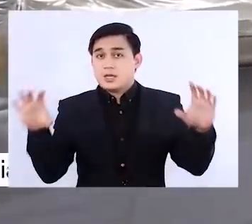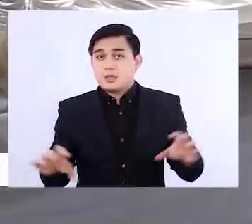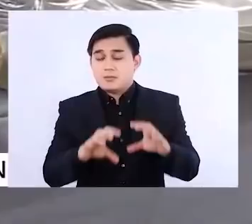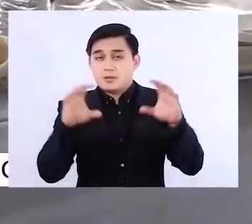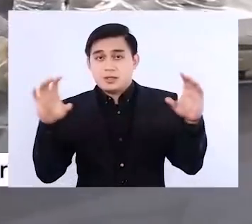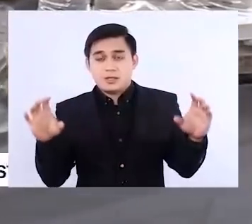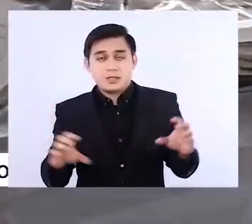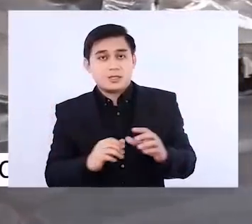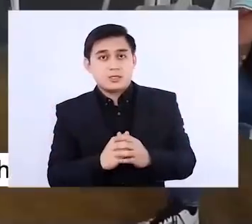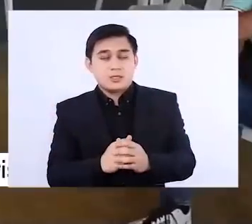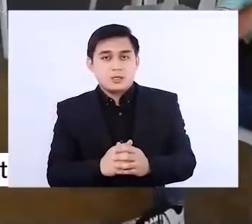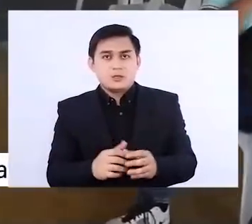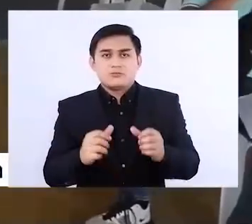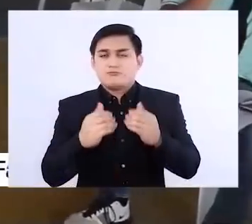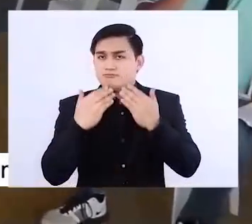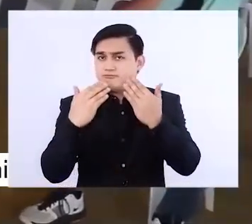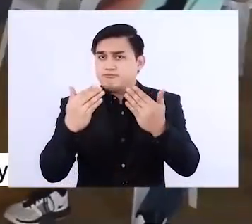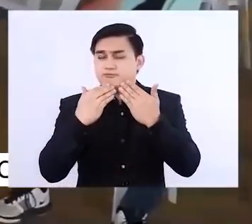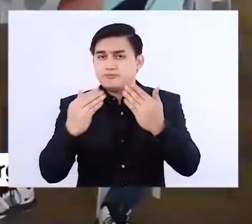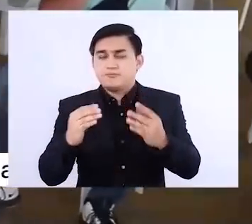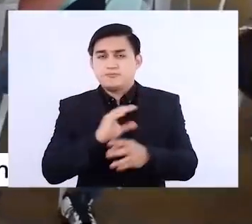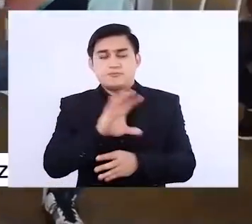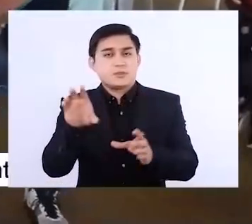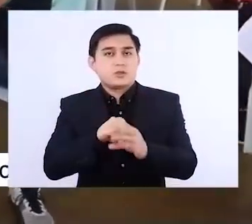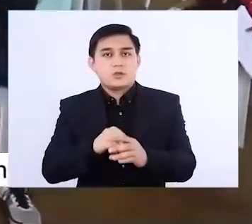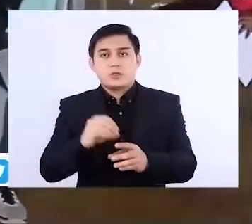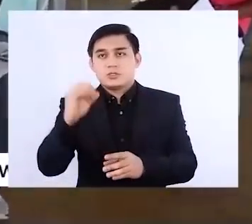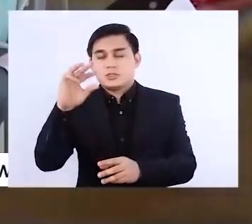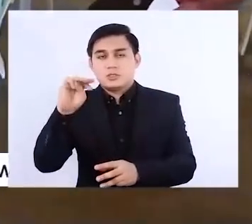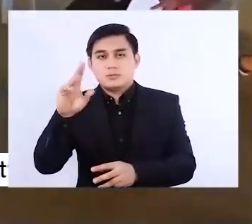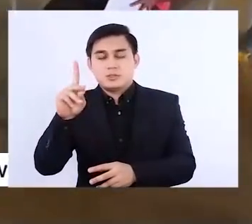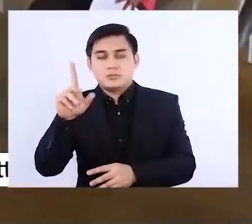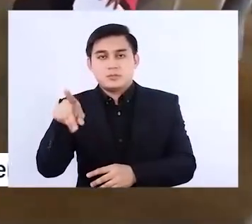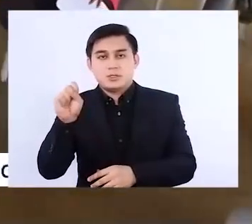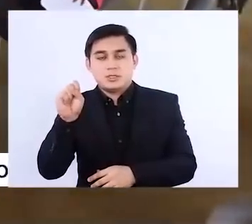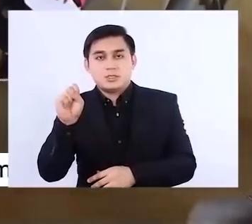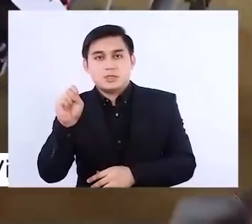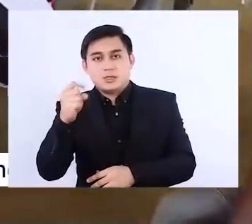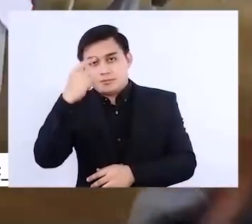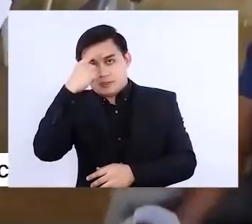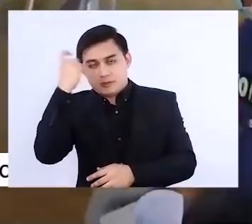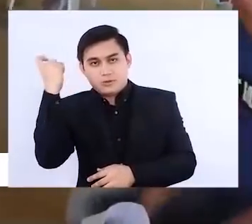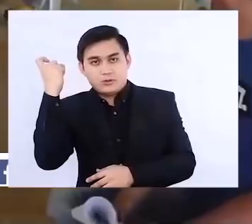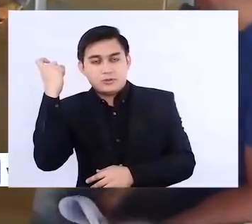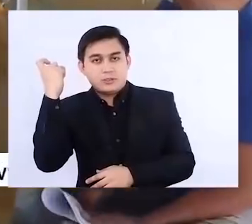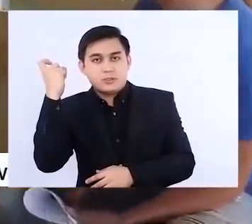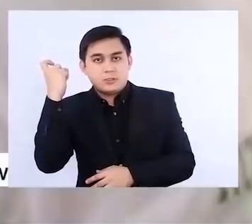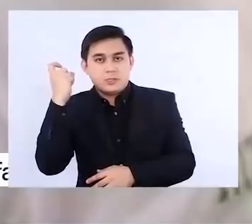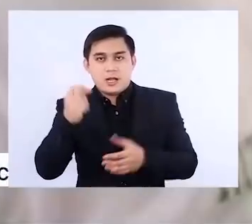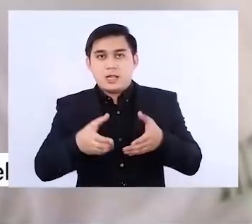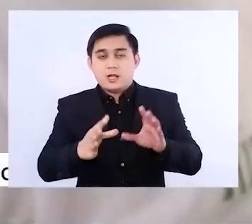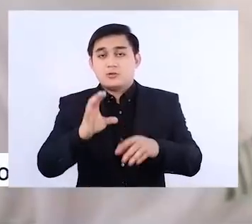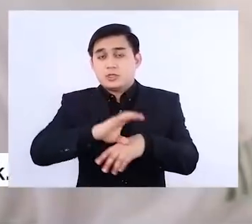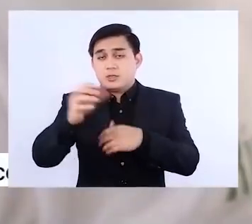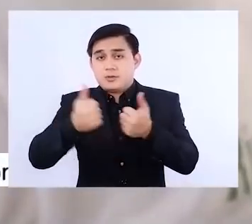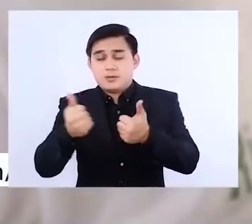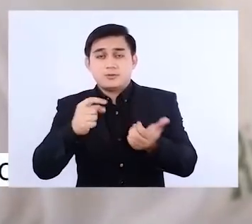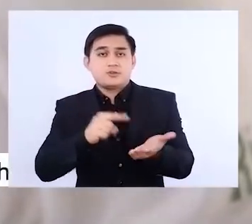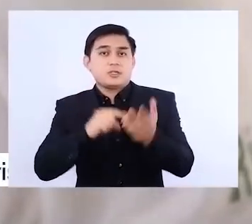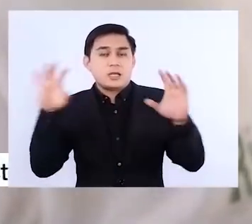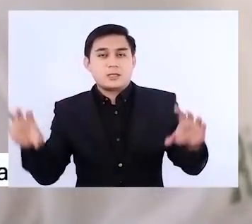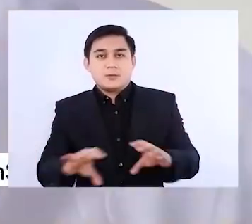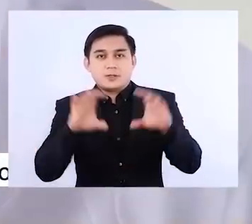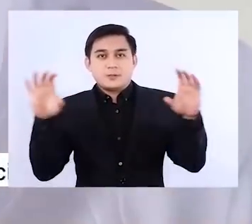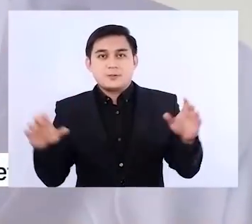na ipinagpapasalamat ng mga nasa CMDPS sapagkat pinahintulutan ng pamamahala ng Iglesia ni Cristo ang ganitong